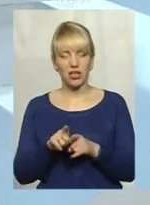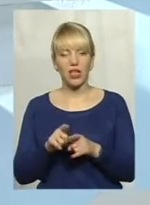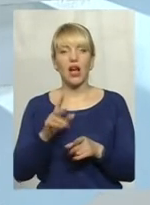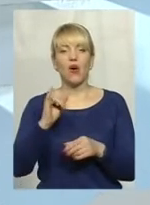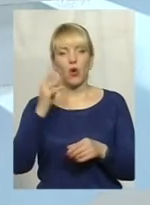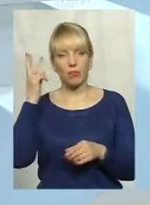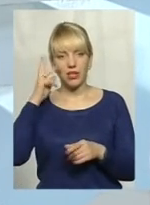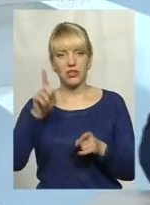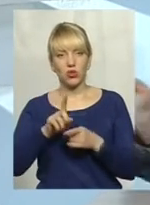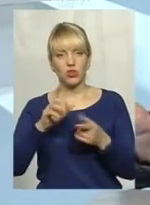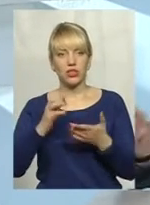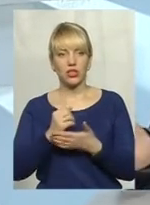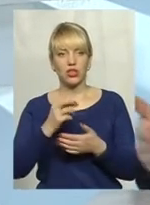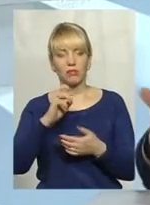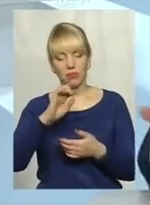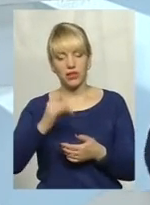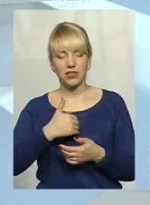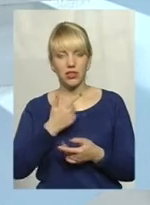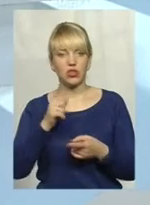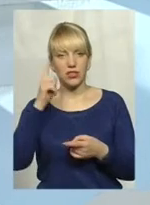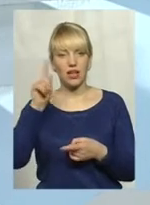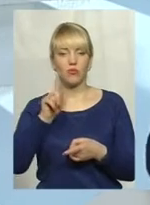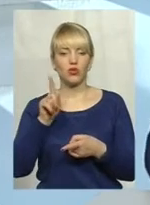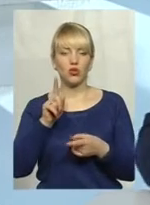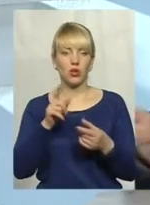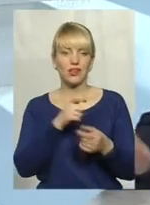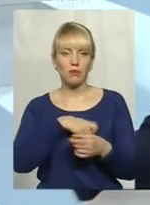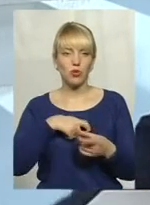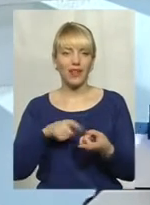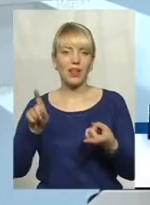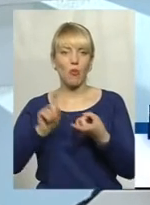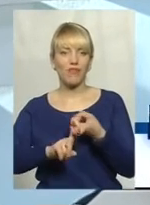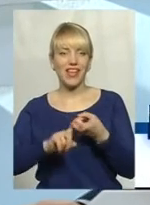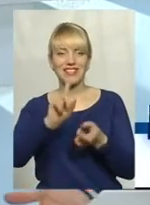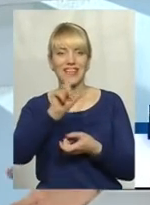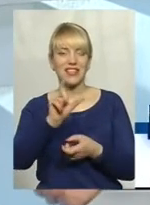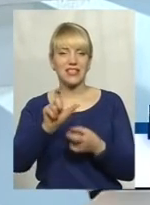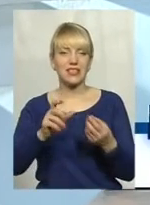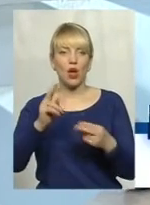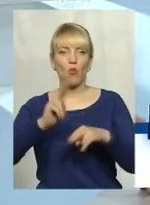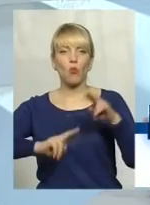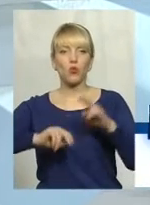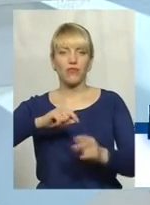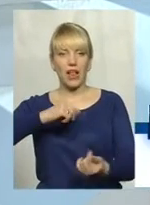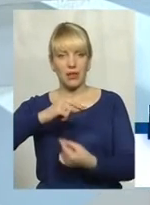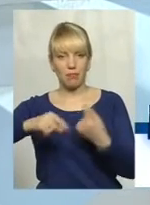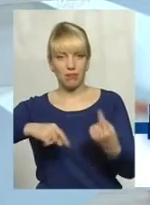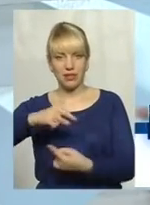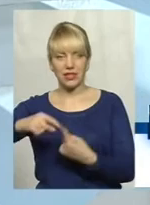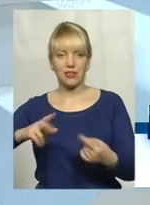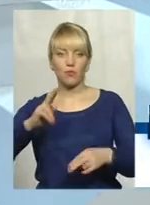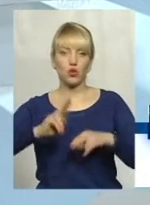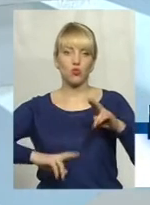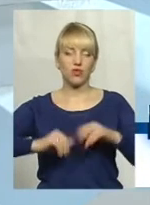Хмельницькому, тому що знаємо, що десь там близько 10 депутатів так чи інакше пов'язані, наприклад, з будівельним бізнесом,